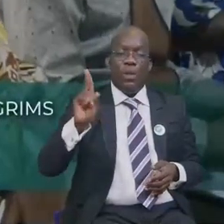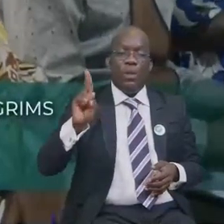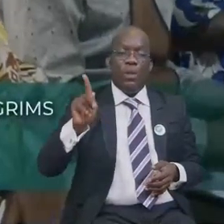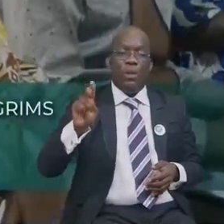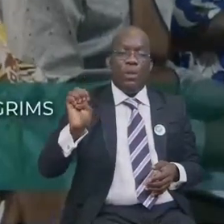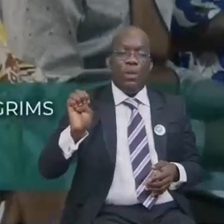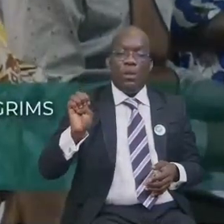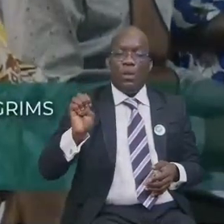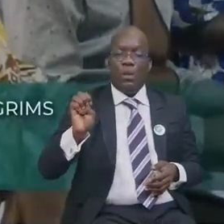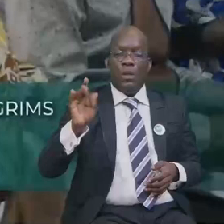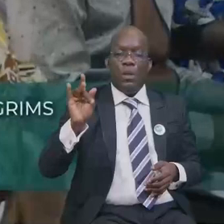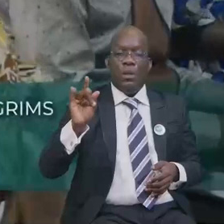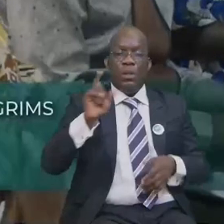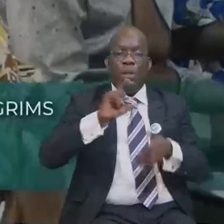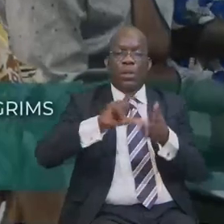verset 8.